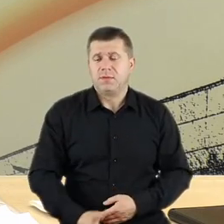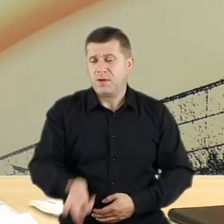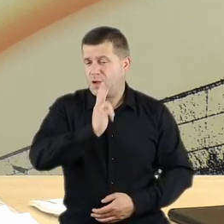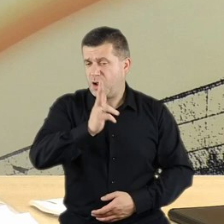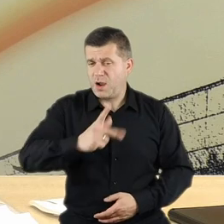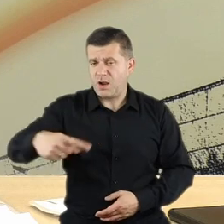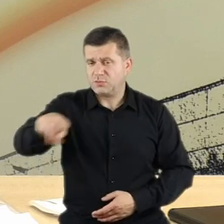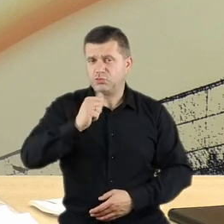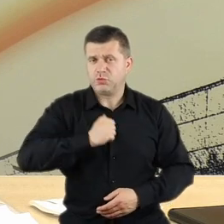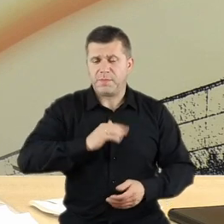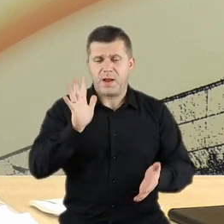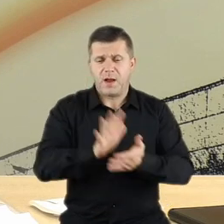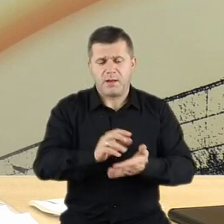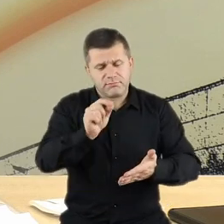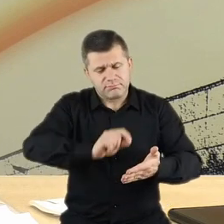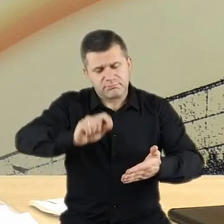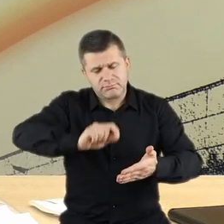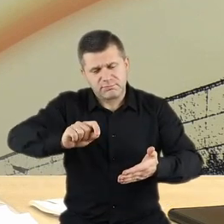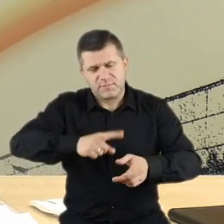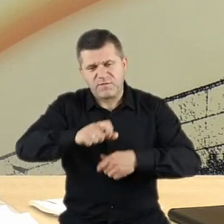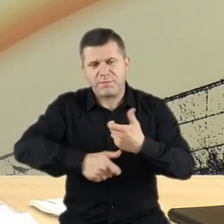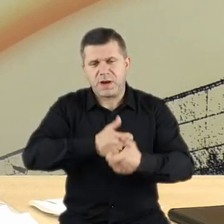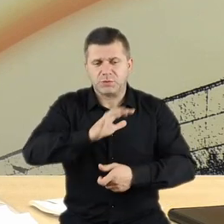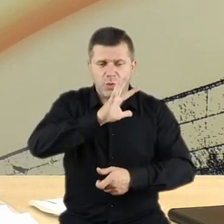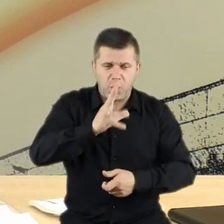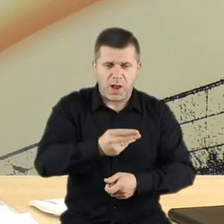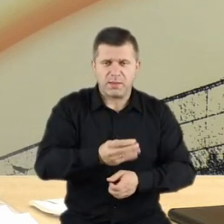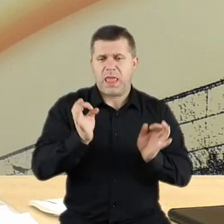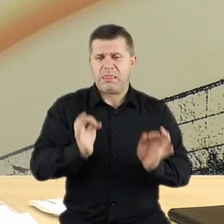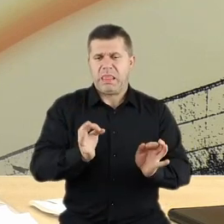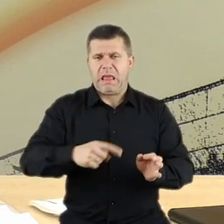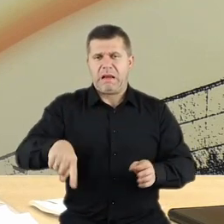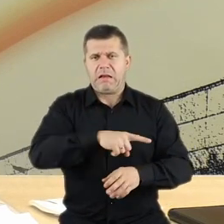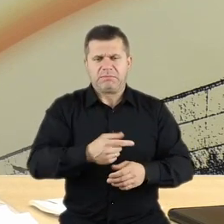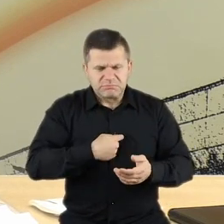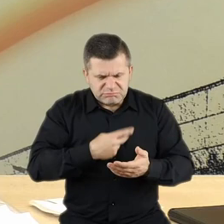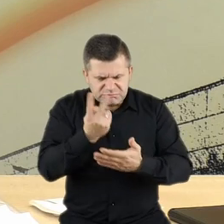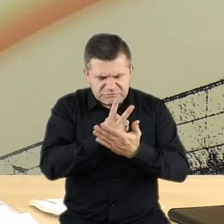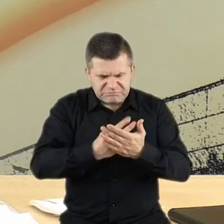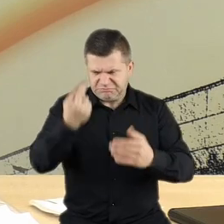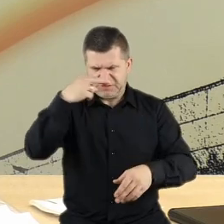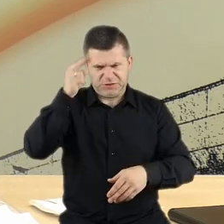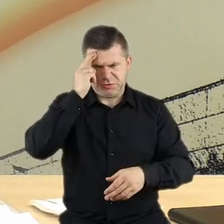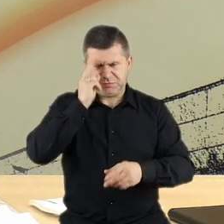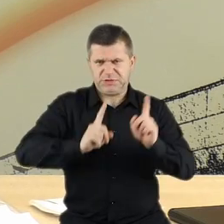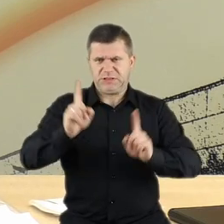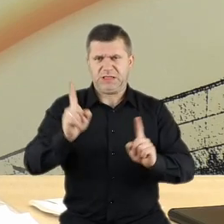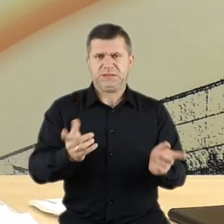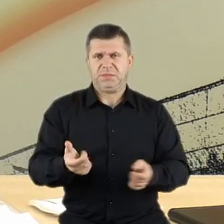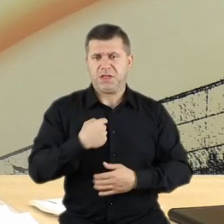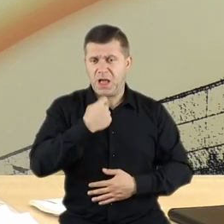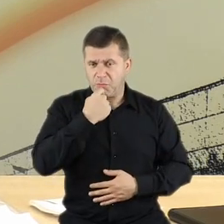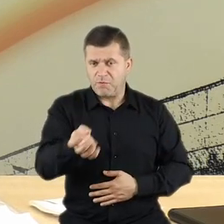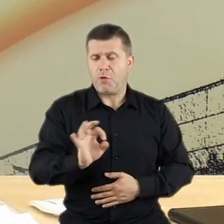ten charakter pisma wyrabiał ładnie a nie tak jak teraz teraz to trudno nawet przeczytać czasami No ja mówię akurat o